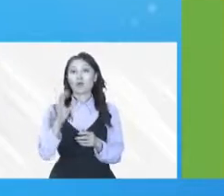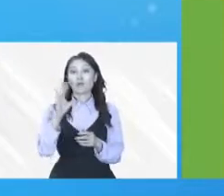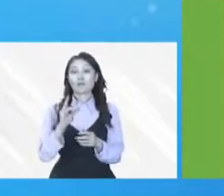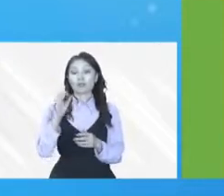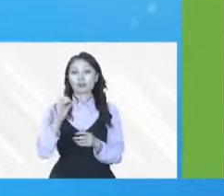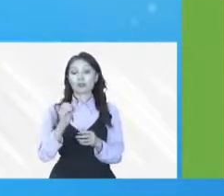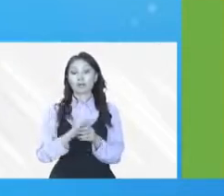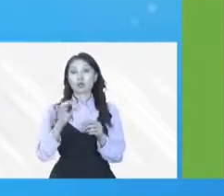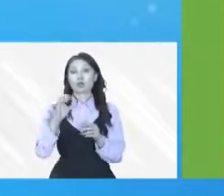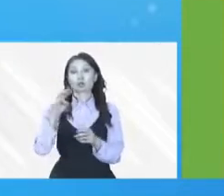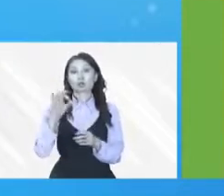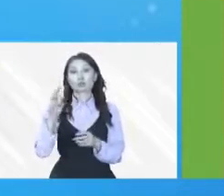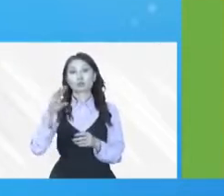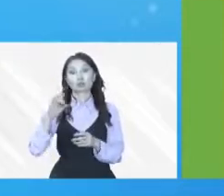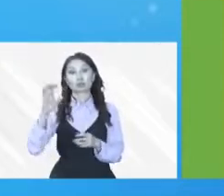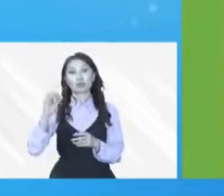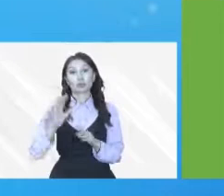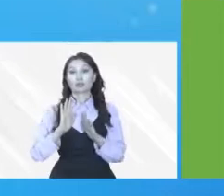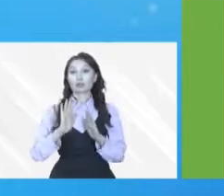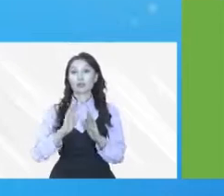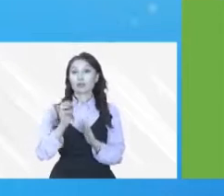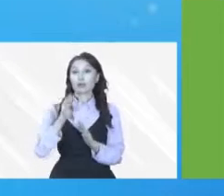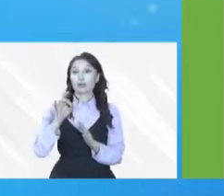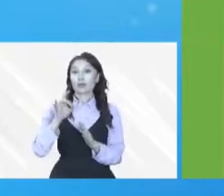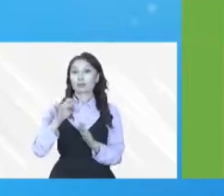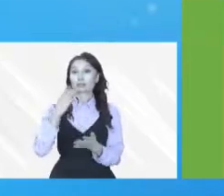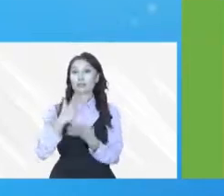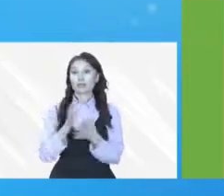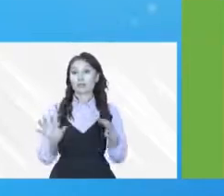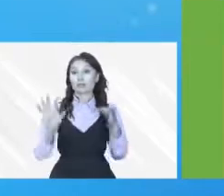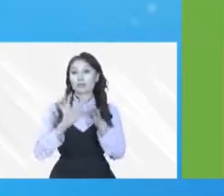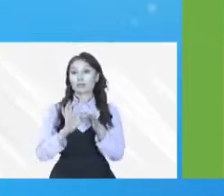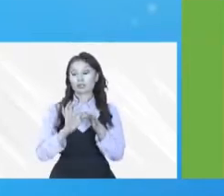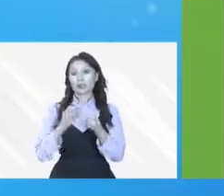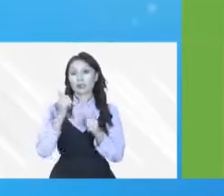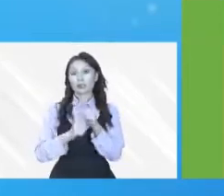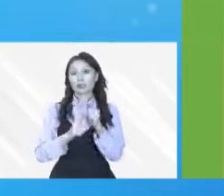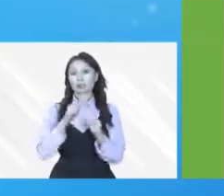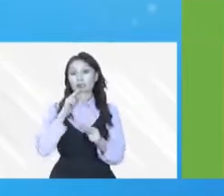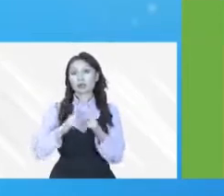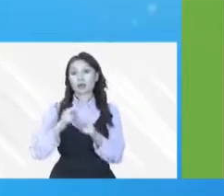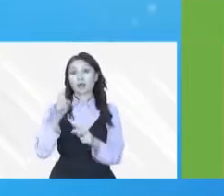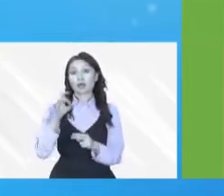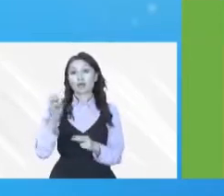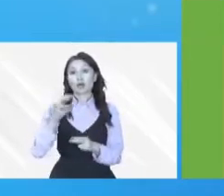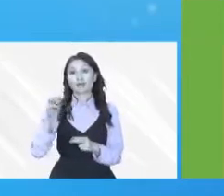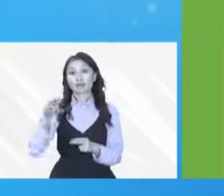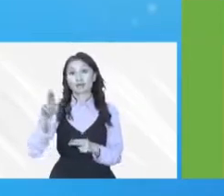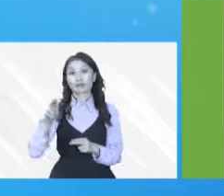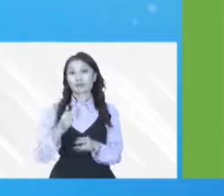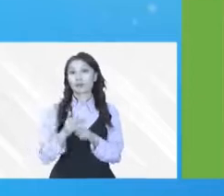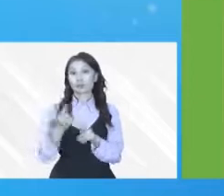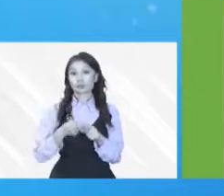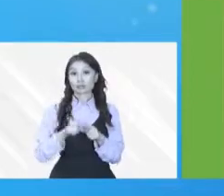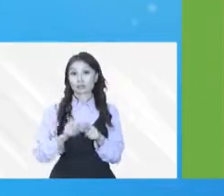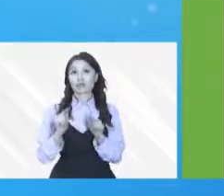называемой кинетохор. Один кинетохор прикрепляется к центромере каждой из пары сестринских хроматид. После